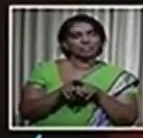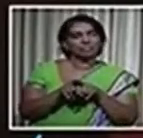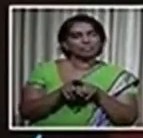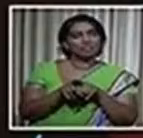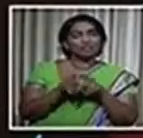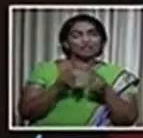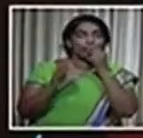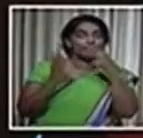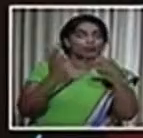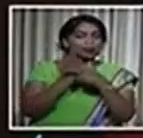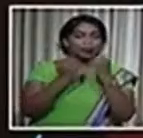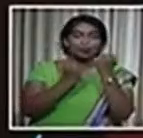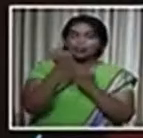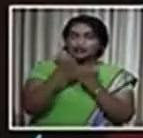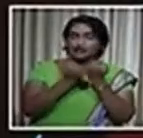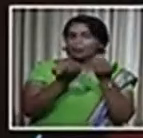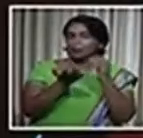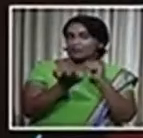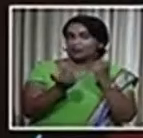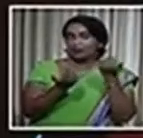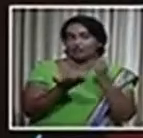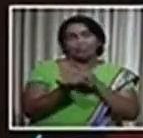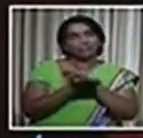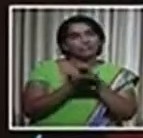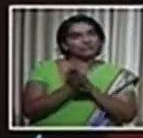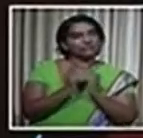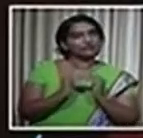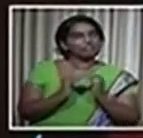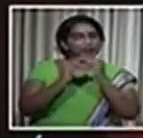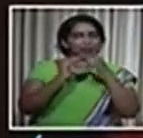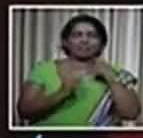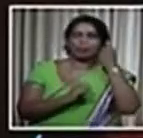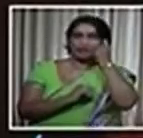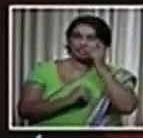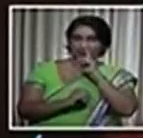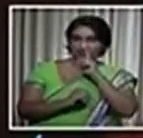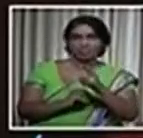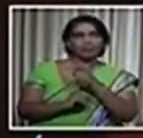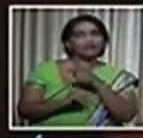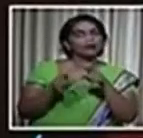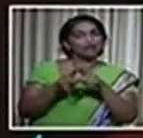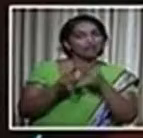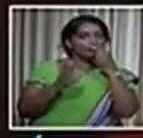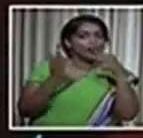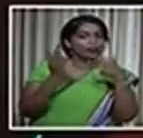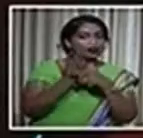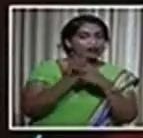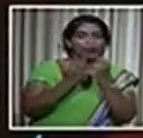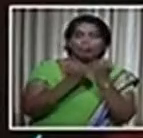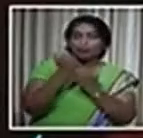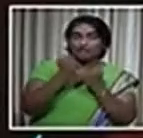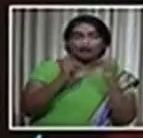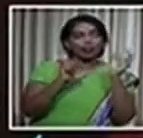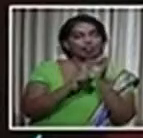සමෘද්ධි ව්‍යාපාරයේ නවීකරණය කිරීමට යෝජනා කරනවා. සමෘද්ධි ව්‍යාපාරය